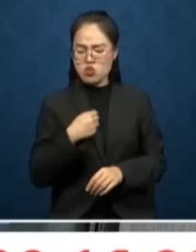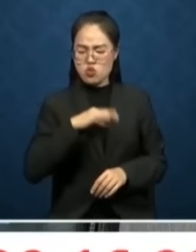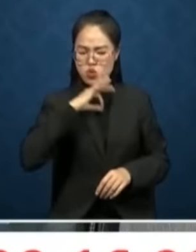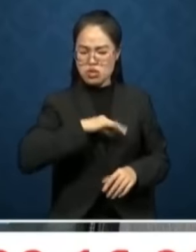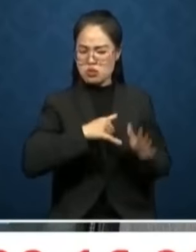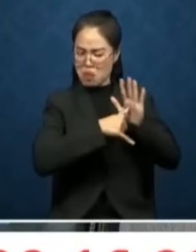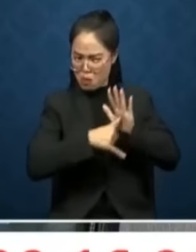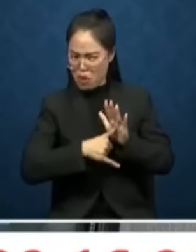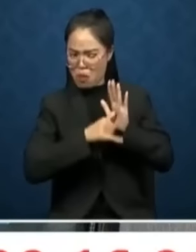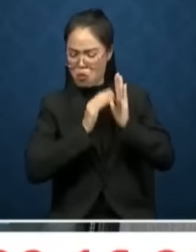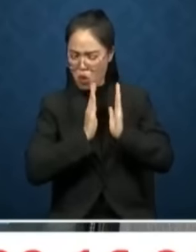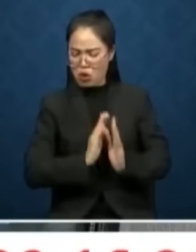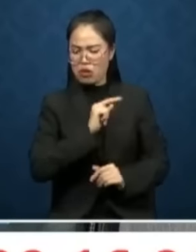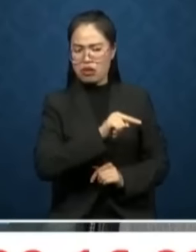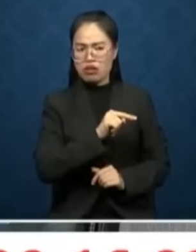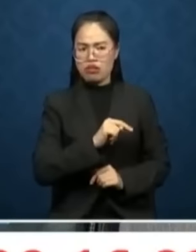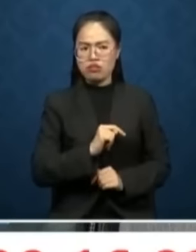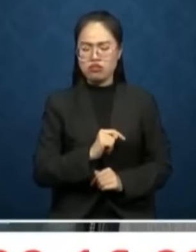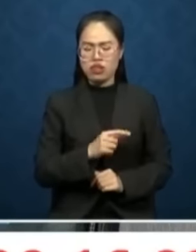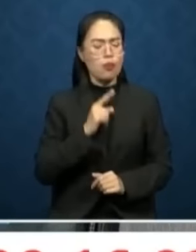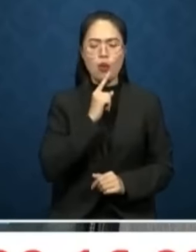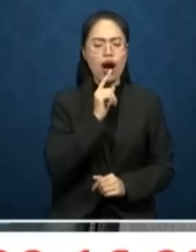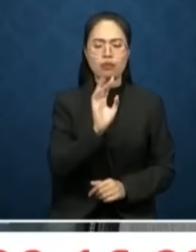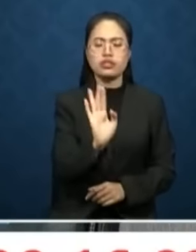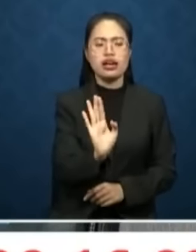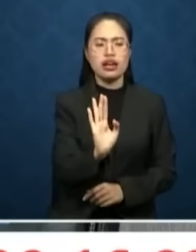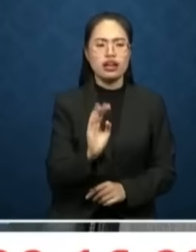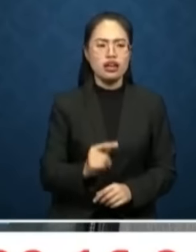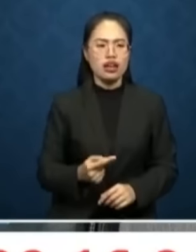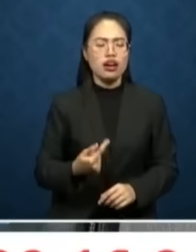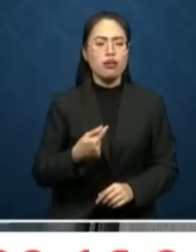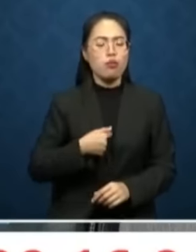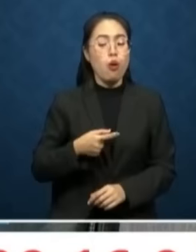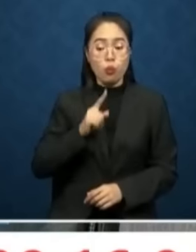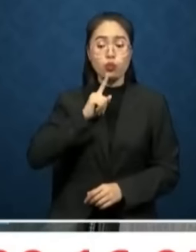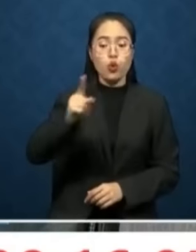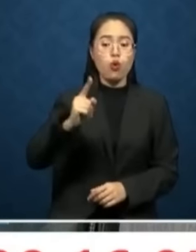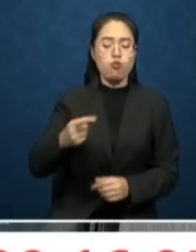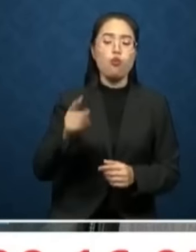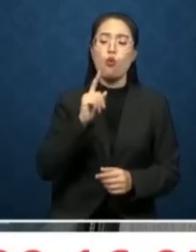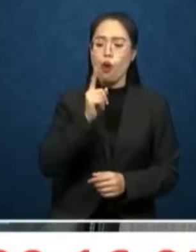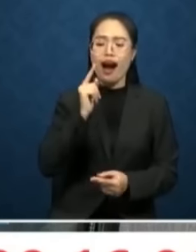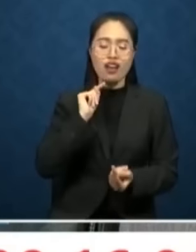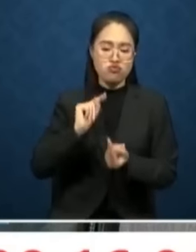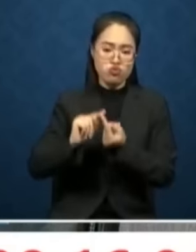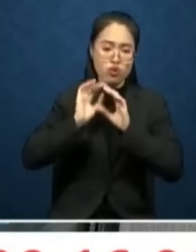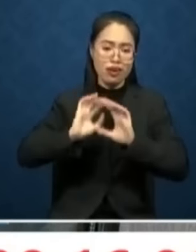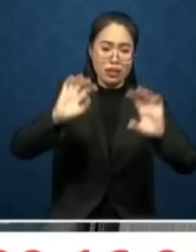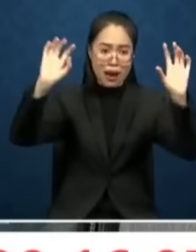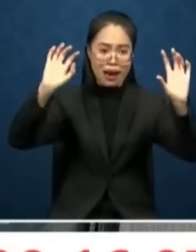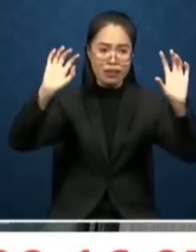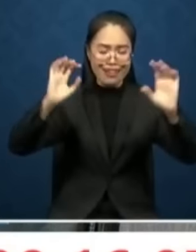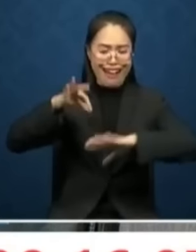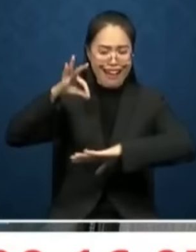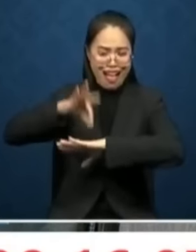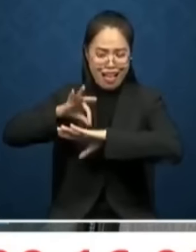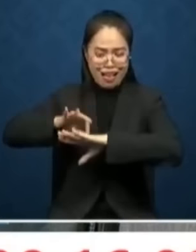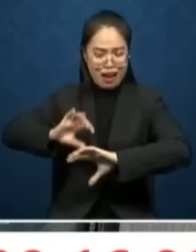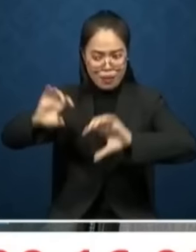นั้นก็ตามแต่ผมไม่โทษตำหนิท่านนะครับผมต้องโทษต้องตำหนิรัฐบาลกลไกรัฐภายใต้การกำกับดู